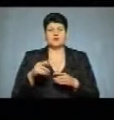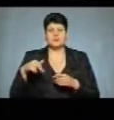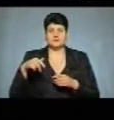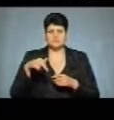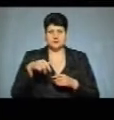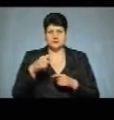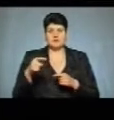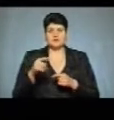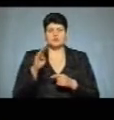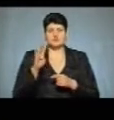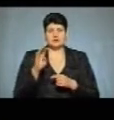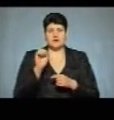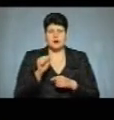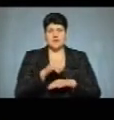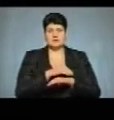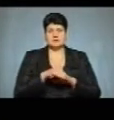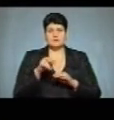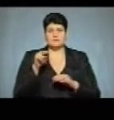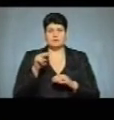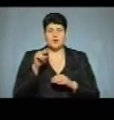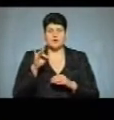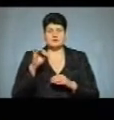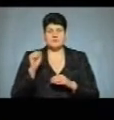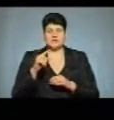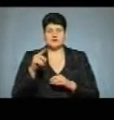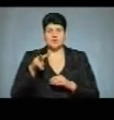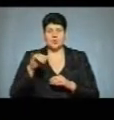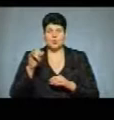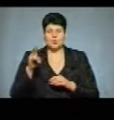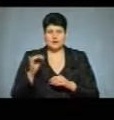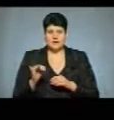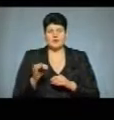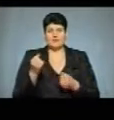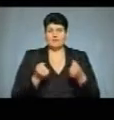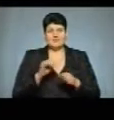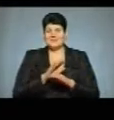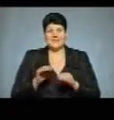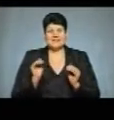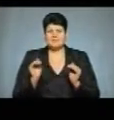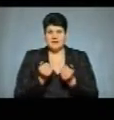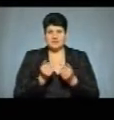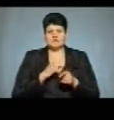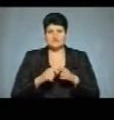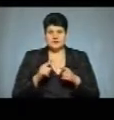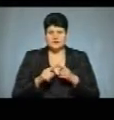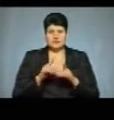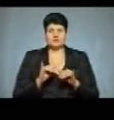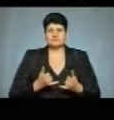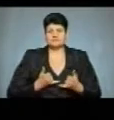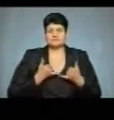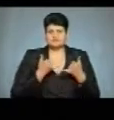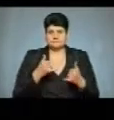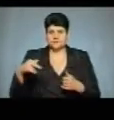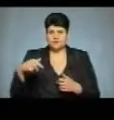навпроти будинку 4А по проспекту Злуки, в місті Тернополі водій Перегінець, не зменшив швидкості руху, не зупинився, щоб надати дорогу пішоходам